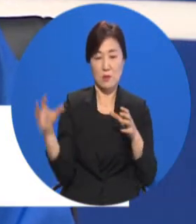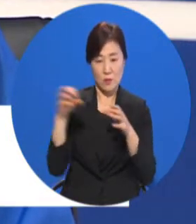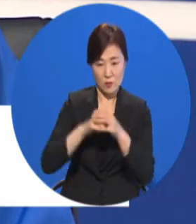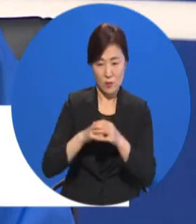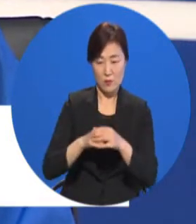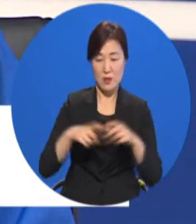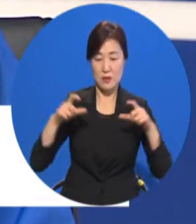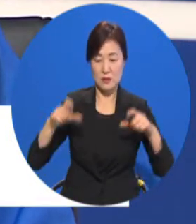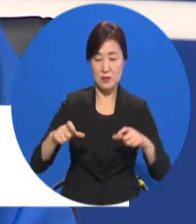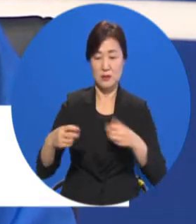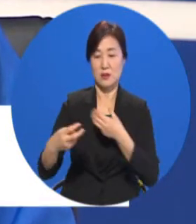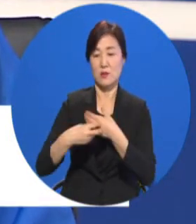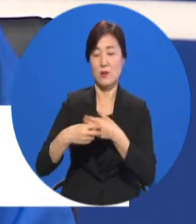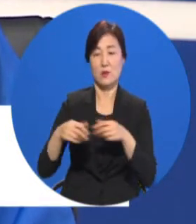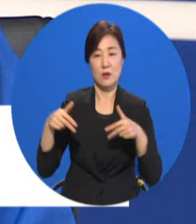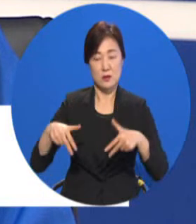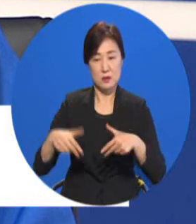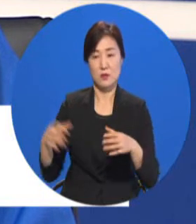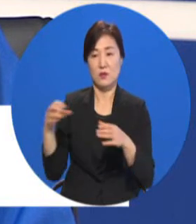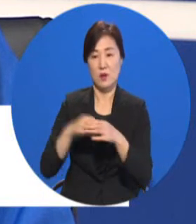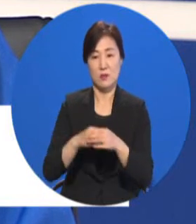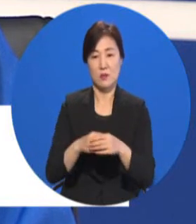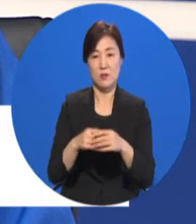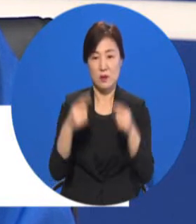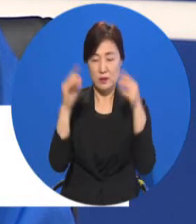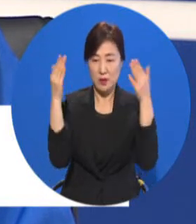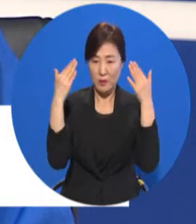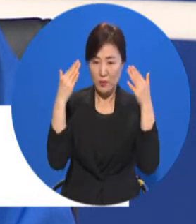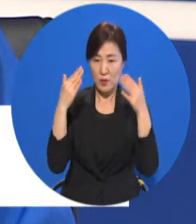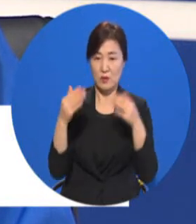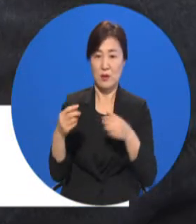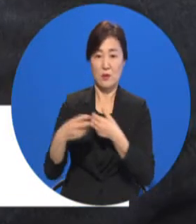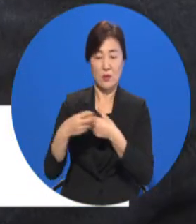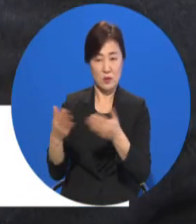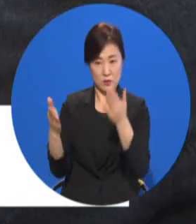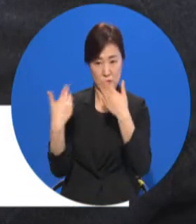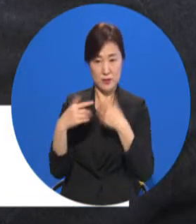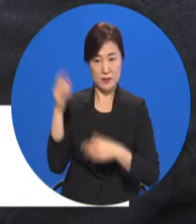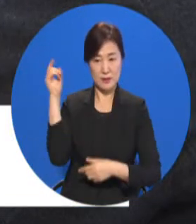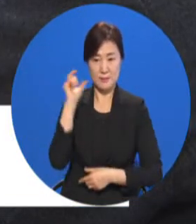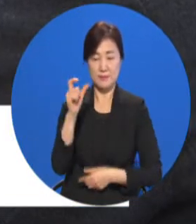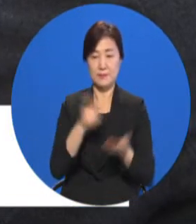의료인력 확보 내용이 포함됐다며 의과대학과 대학병원 유치를 강조했습니다.